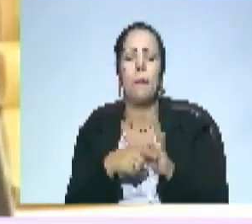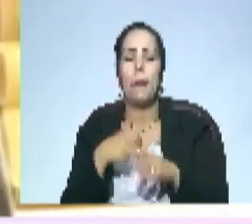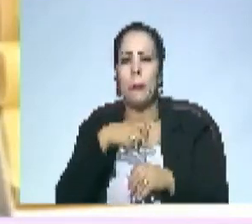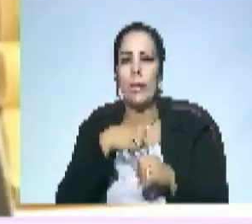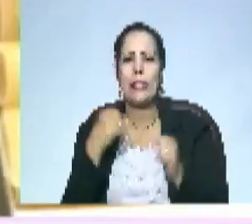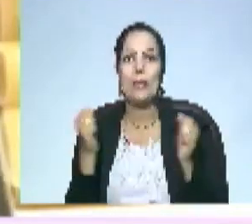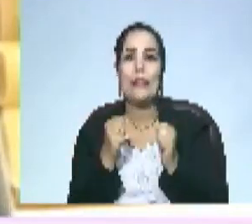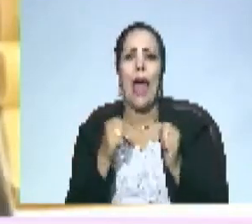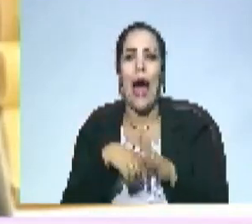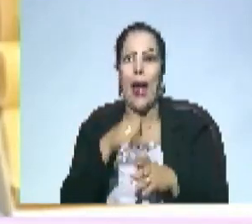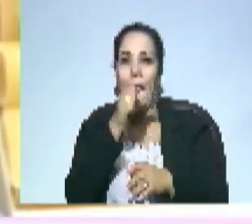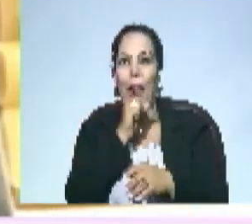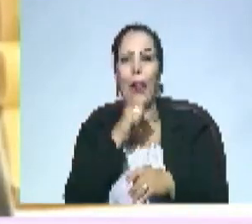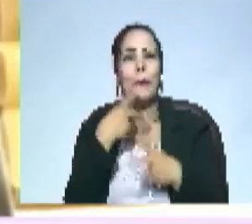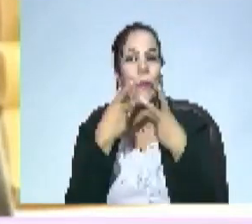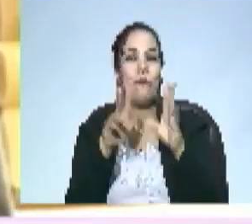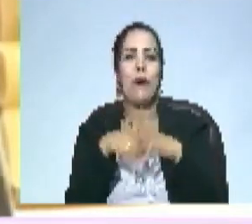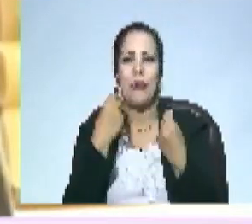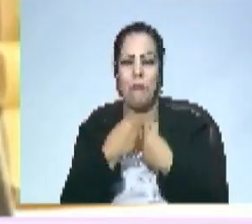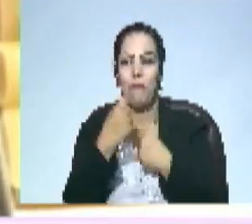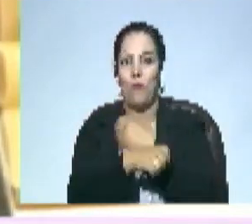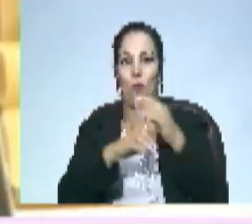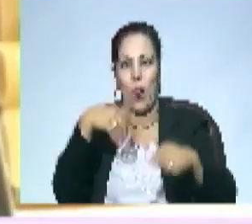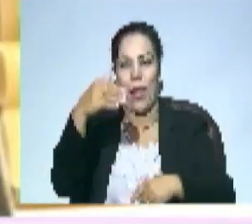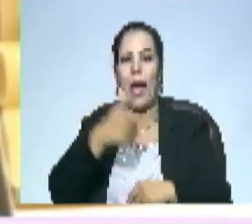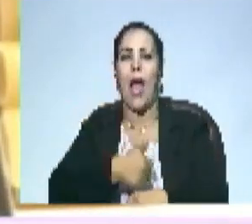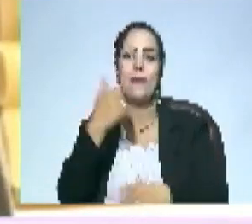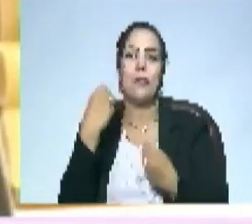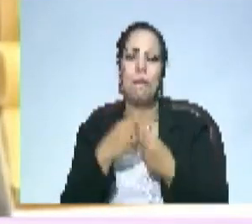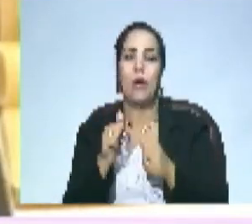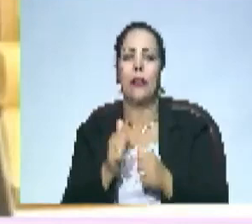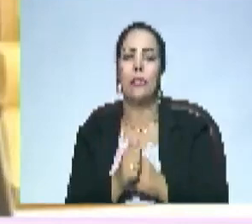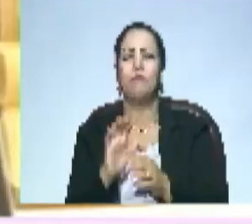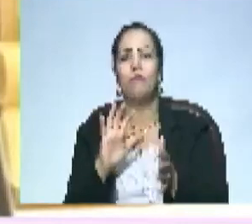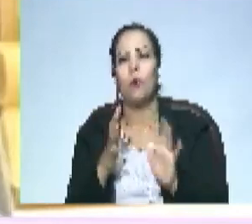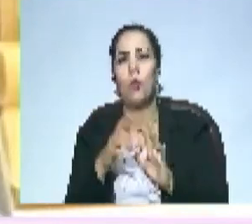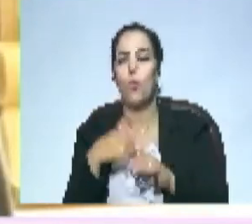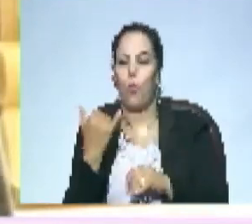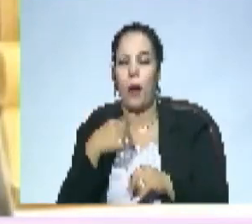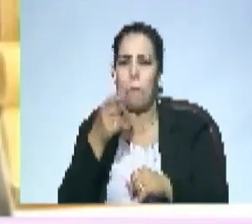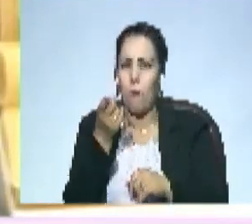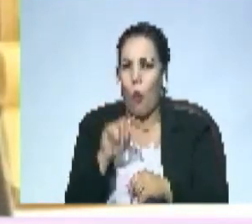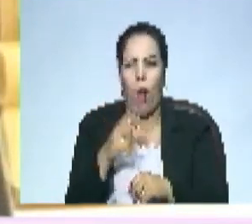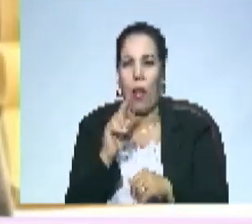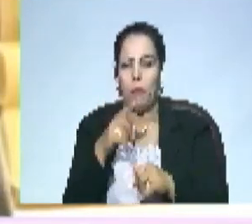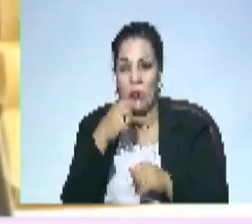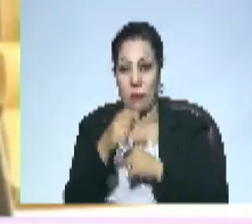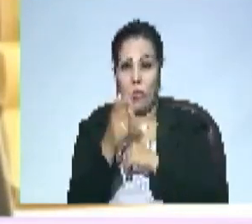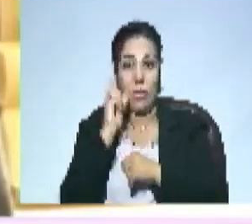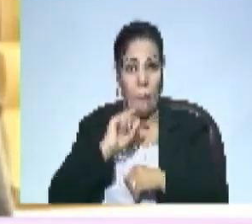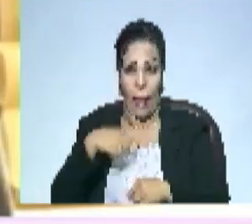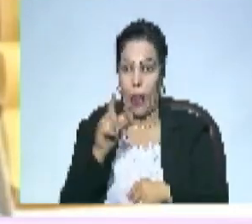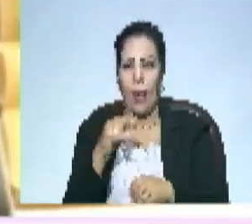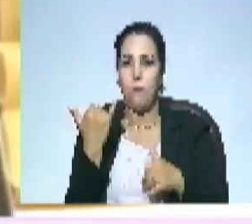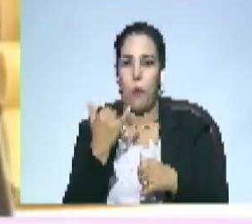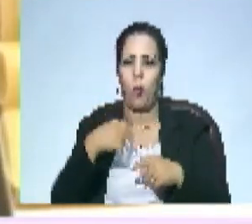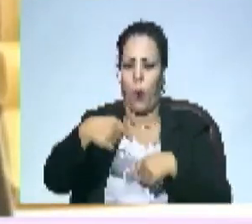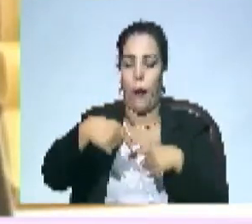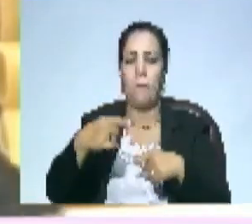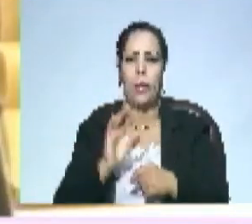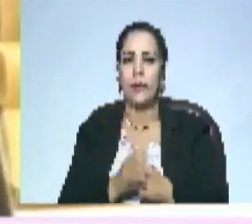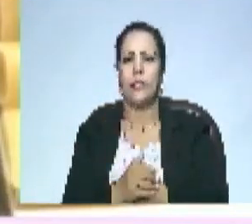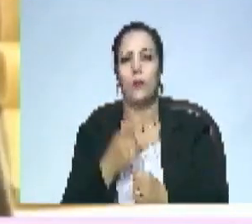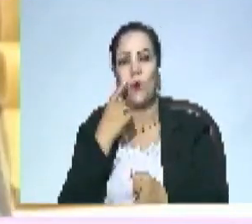ممكن دي تبقى افضل يعني دي تبقى افضل ممكن نخليها قريب حاضر نعمل حلقه كامله للايس كريم مافيش